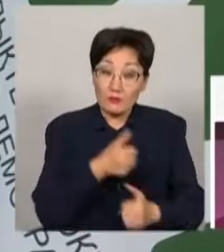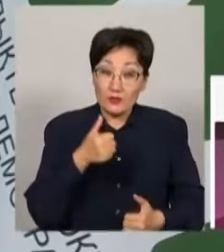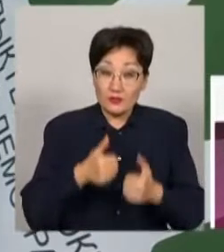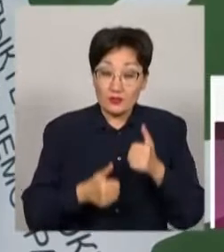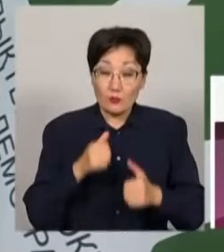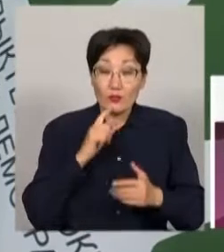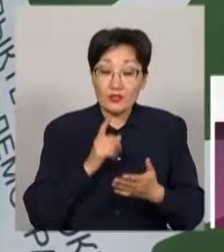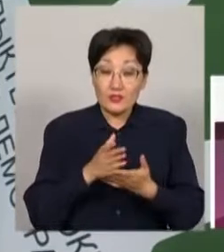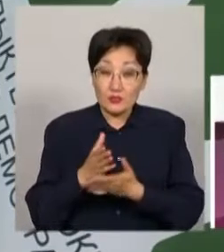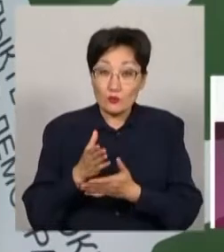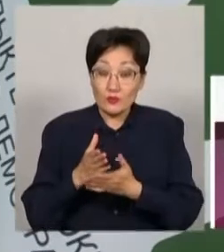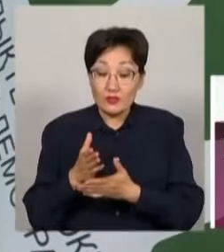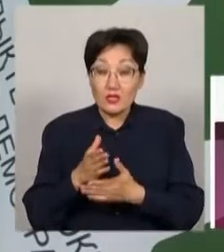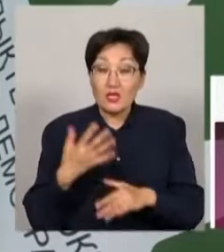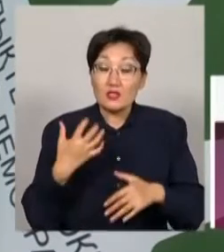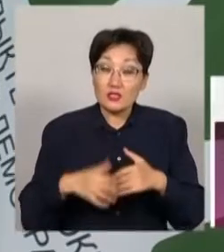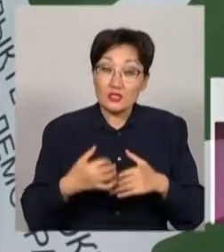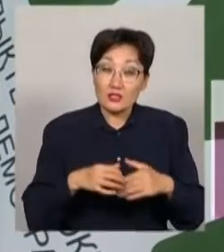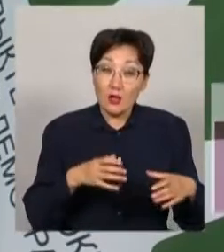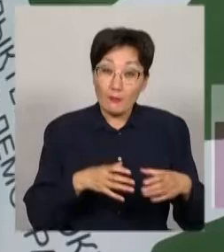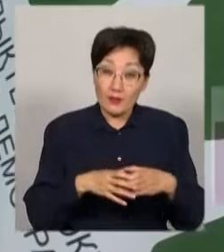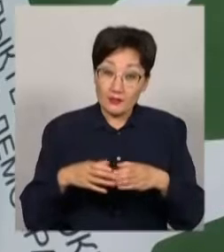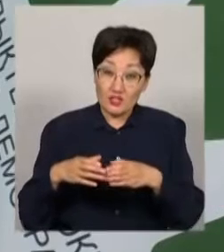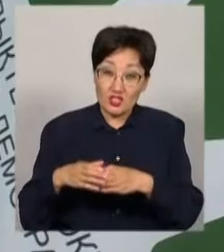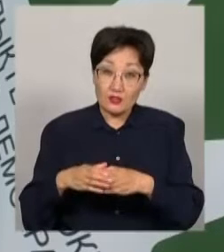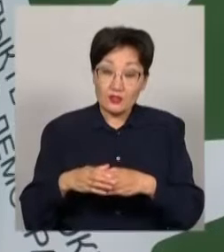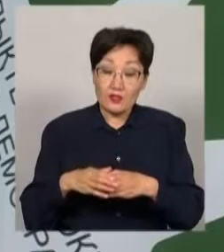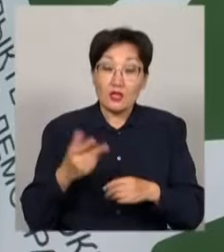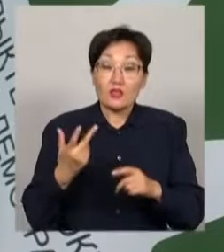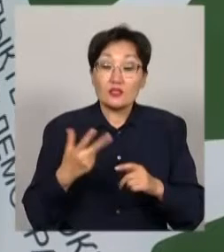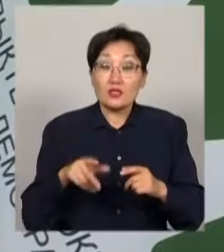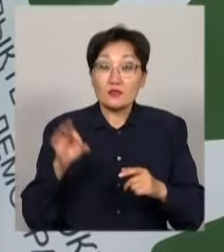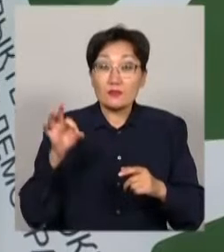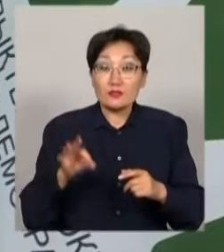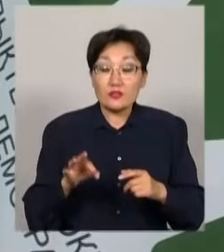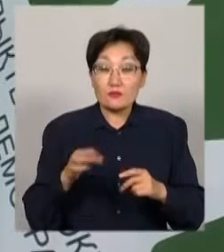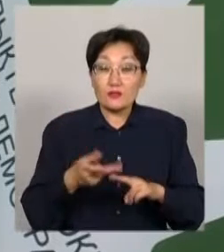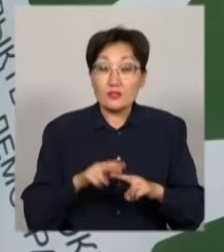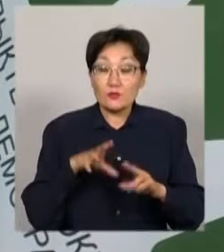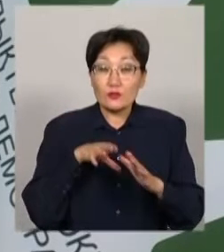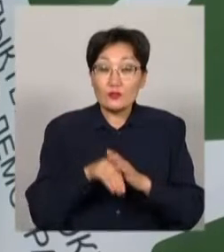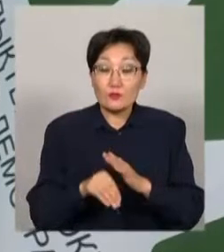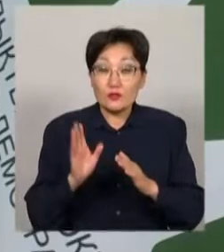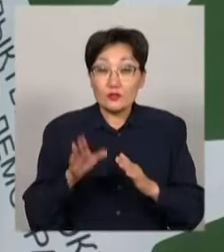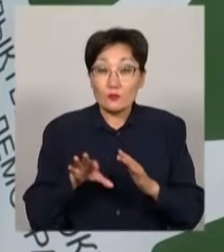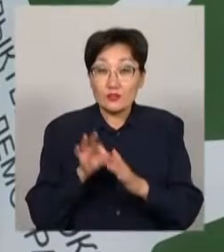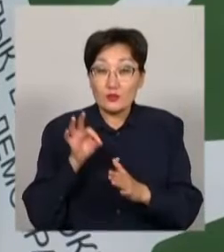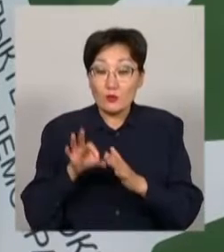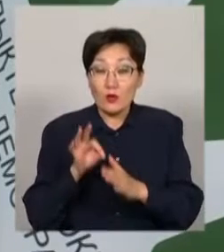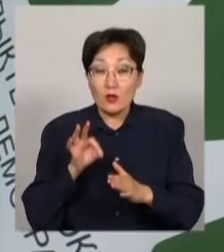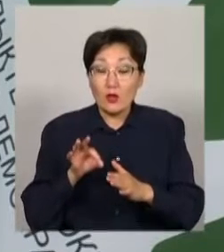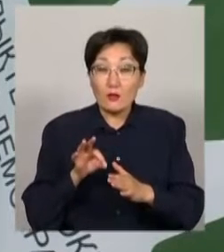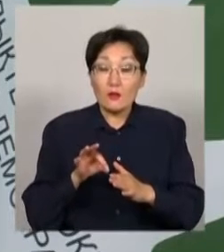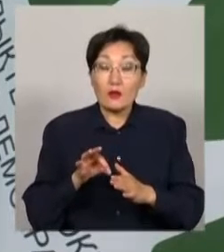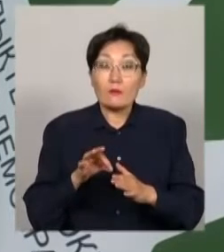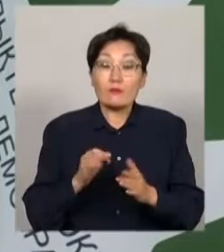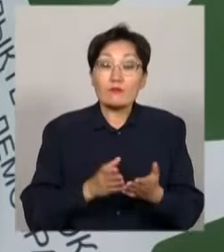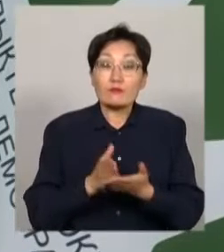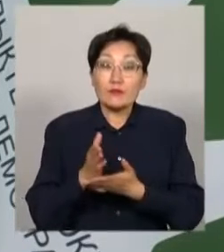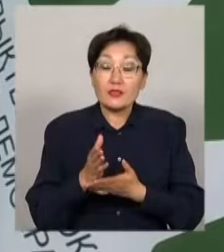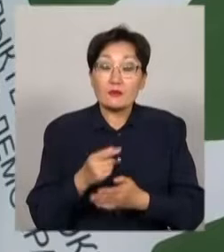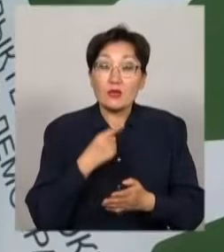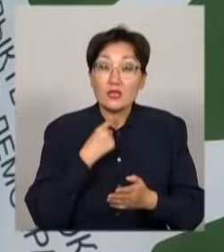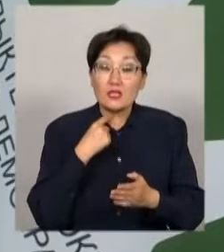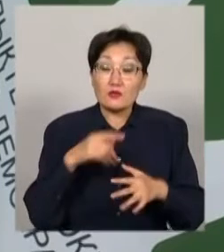более политическую конкуренцию среди партий. И 30% из этого состава будет избираться прямым голосованием